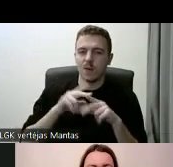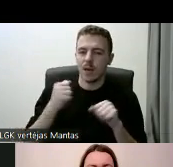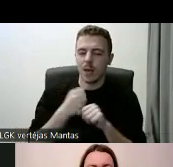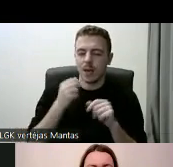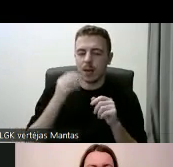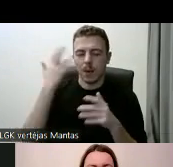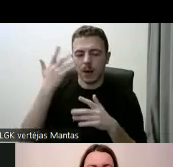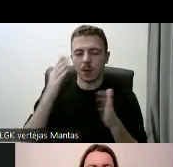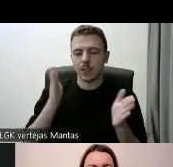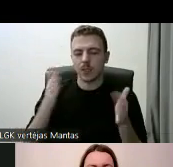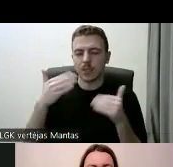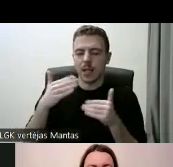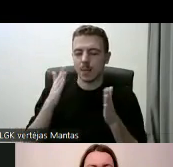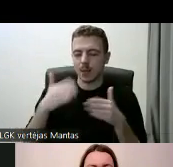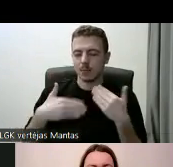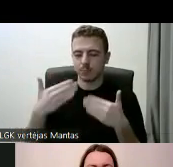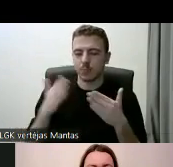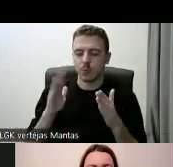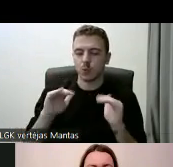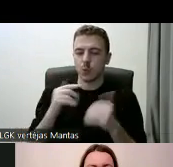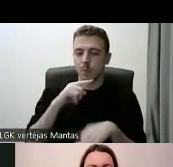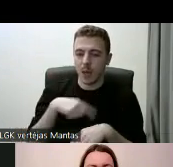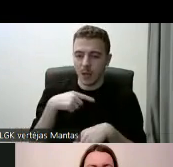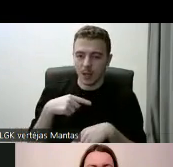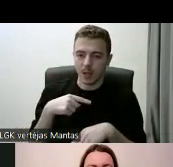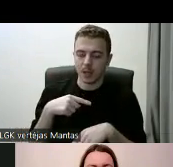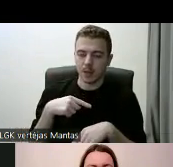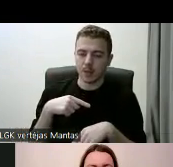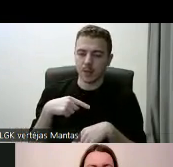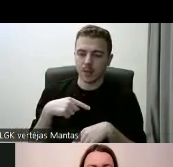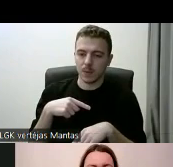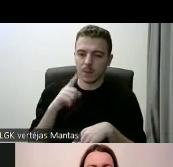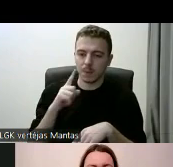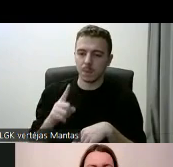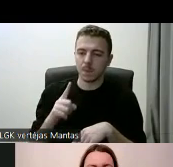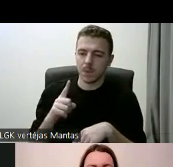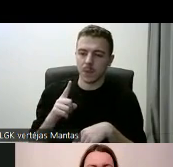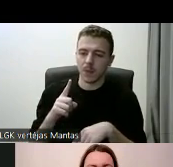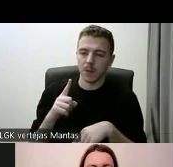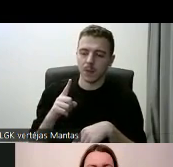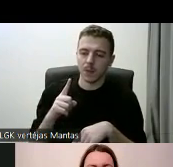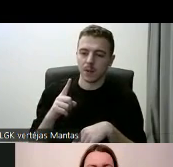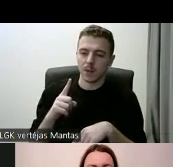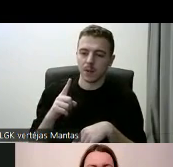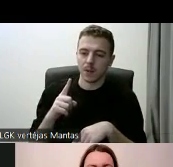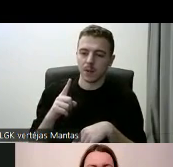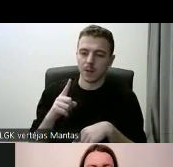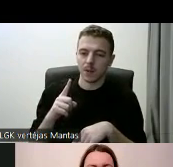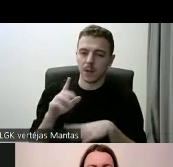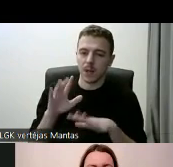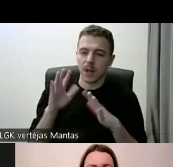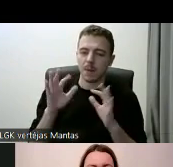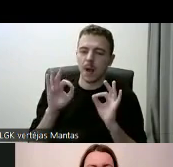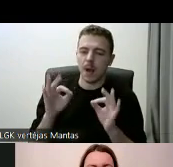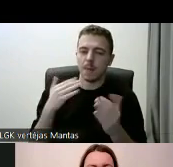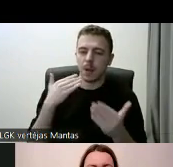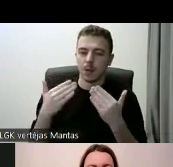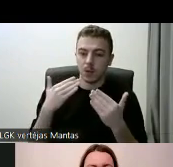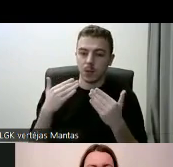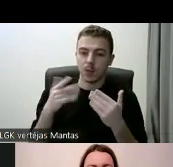sistemingai planuosite trumpalaikius laimėjimus. Neatsitiktinai, bet tiksliai žinant, kaip sėkmė atrodo jums ir ką